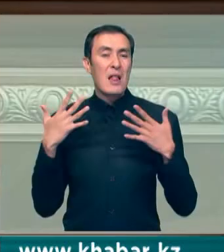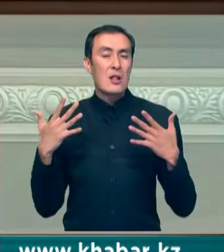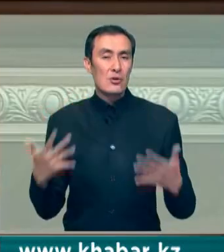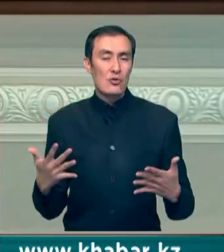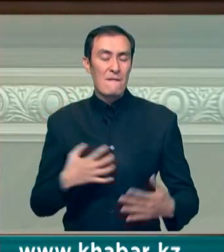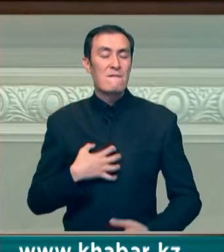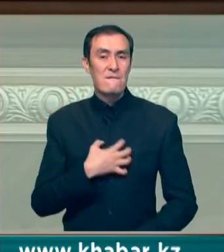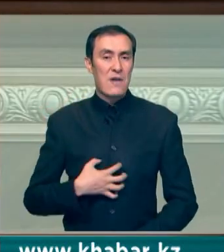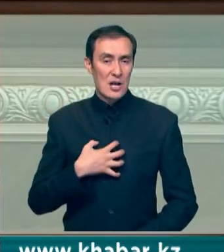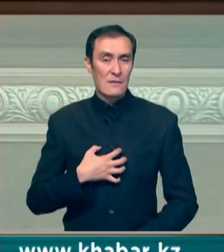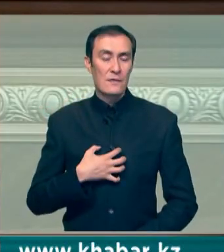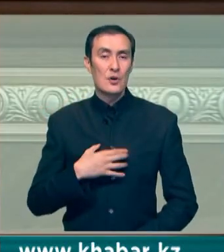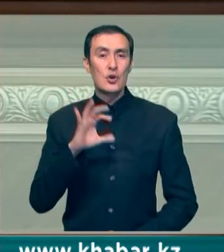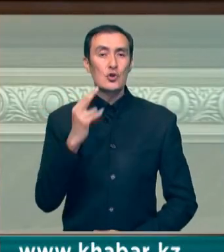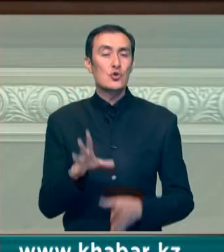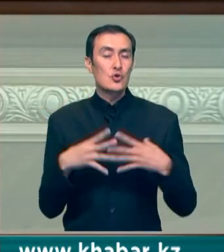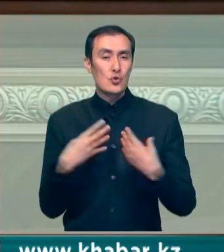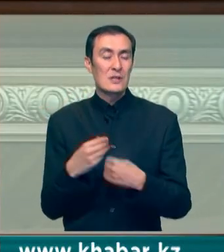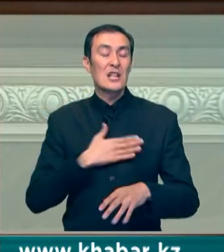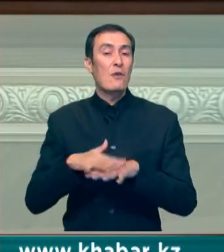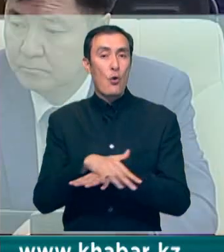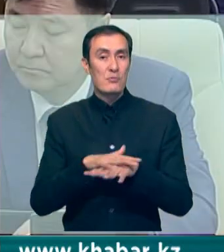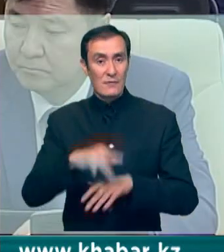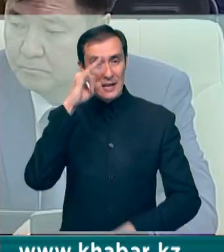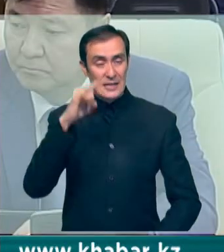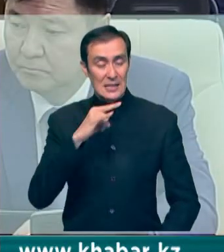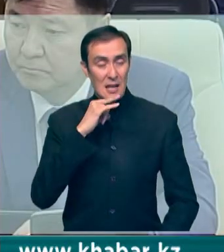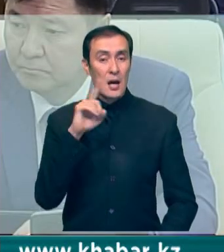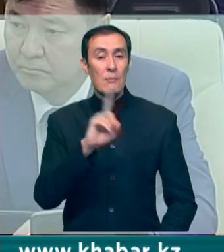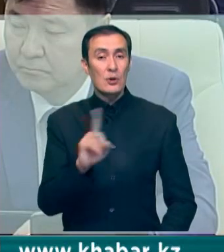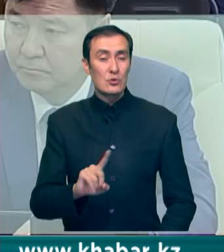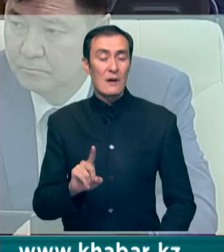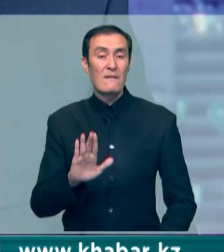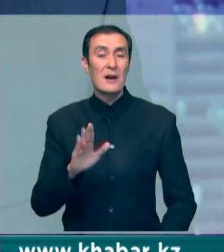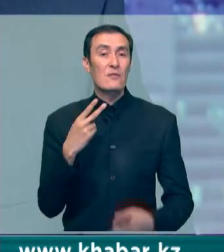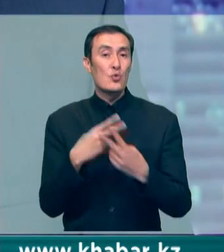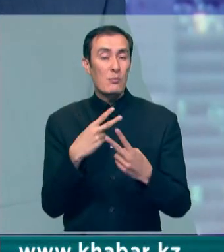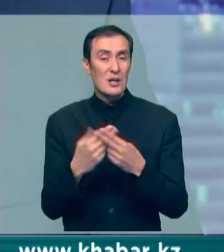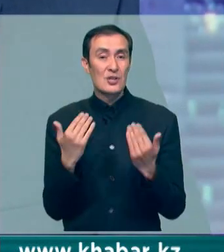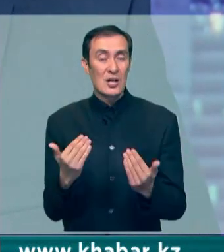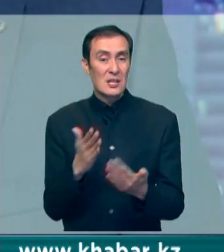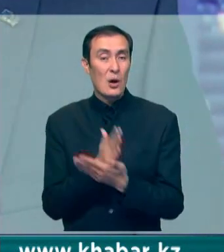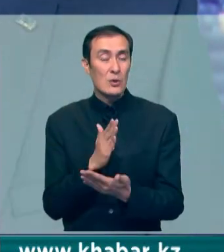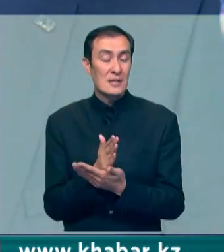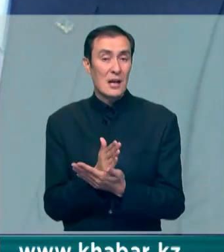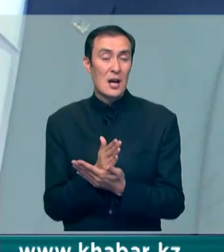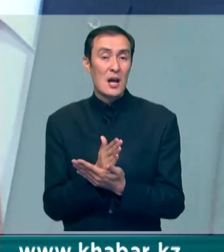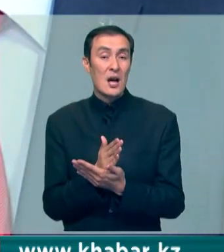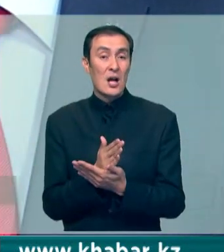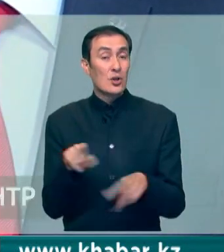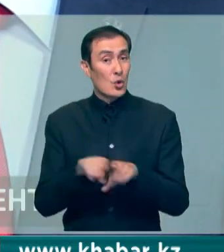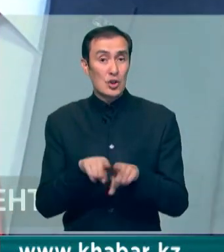сатин важно значение социальной для всего нашу казахстанского общества потому что местах лишения свободы отбывают те же